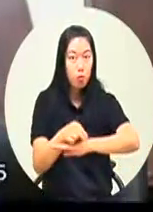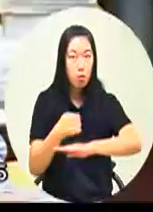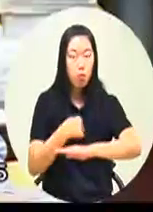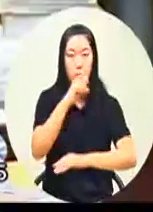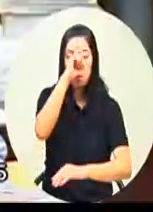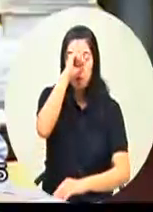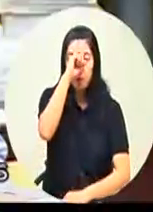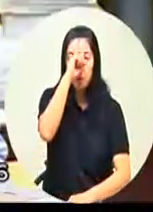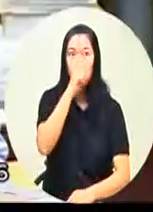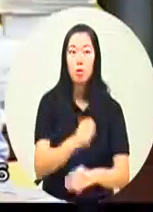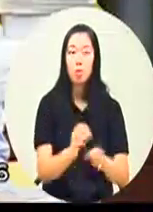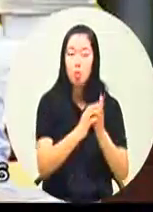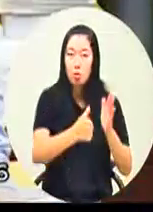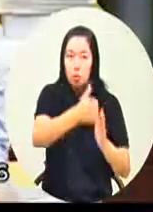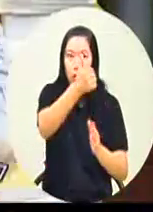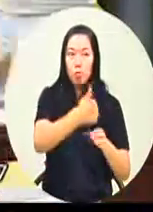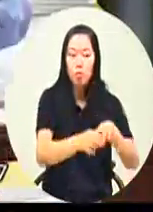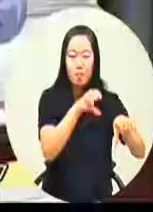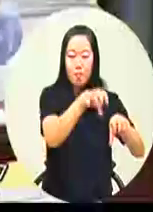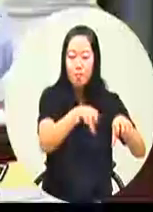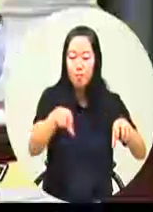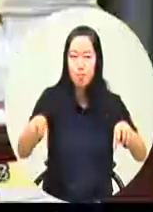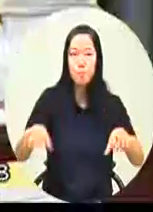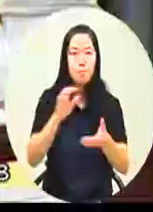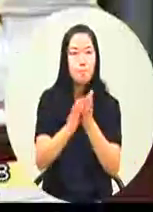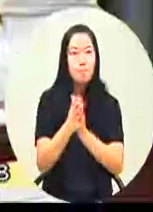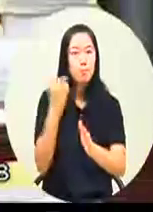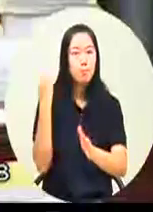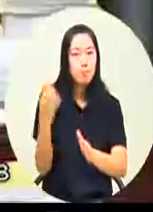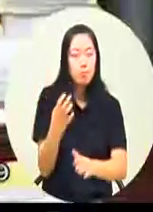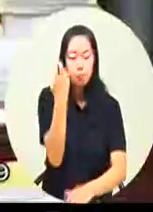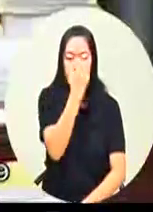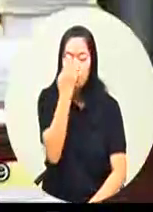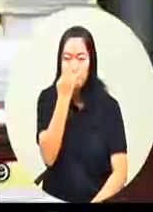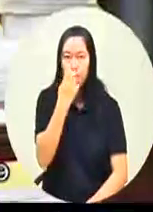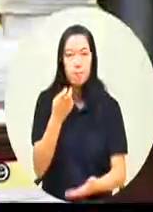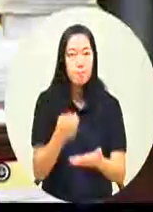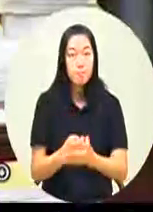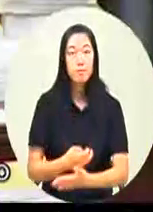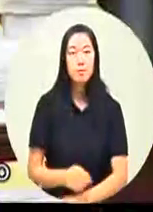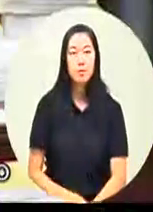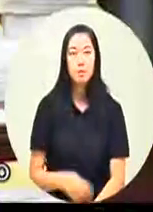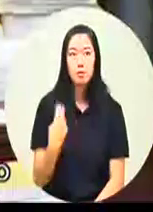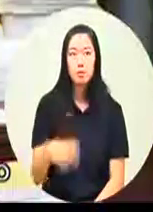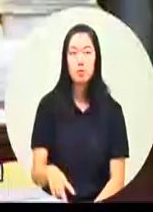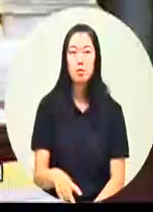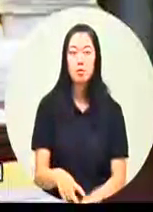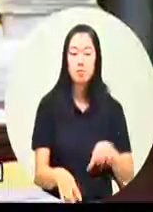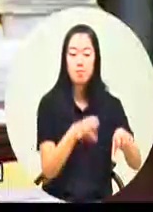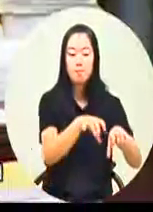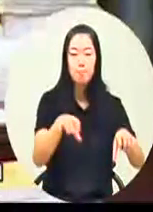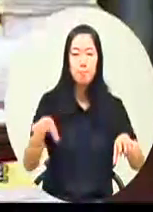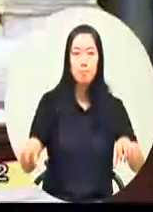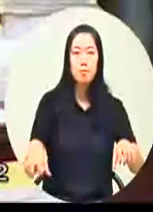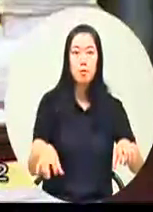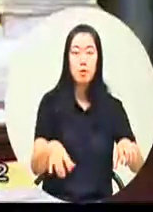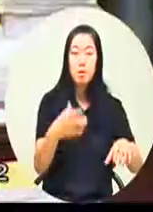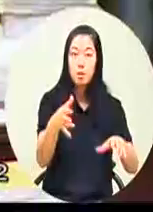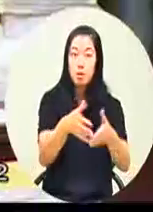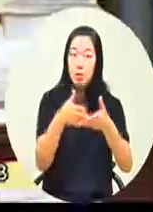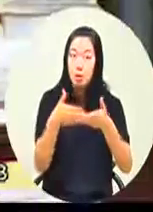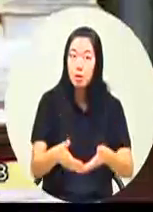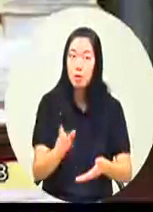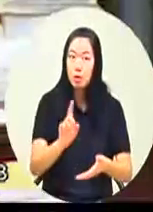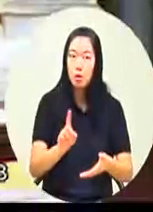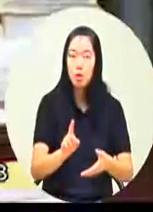把每一个站重新检查，每一个站一定要有公共脚踏车，不是公共而已哦，